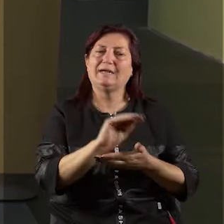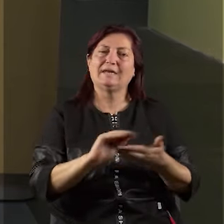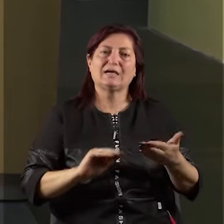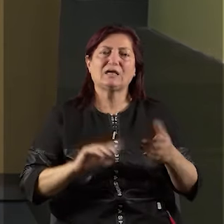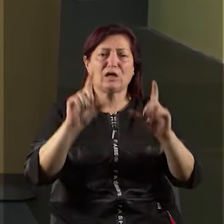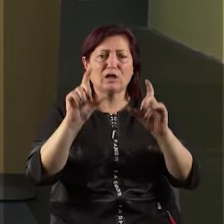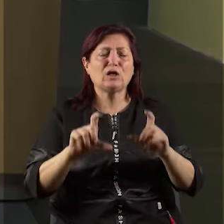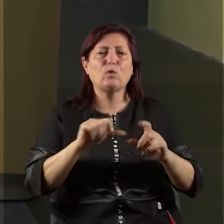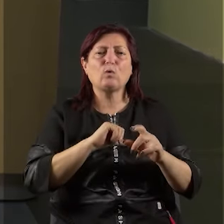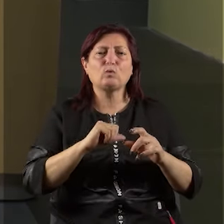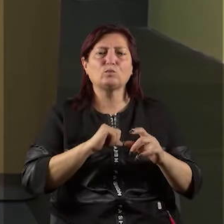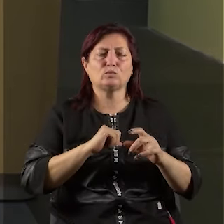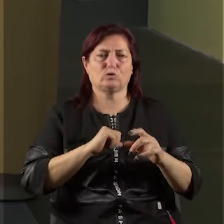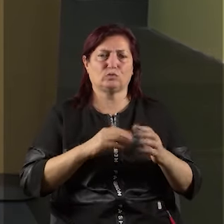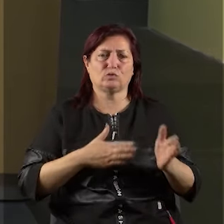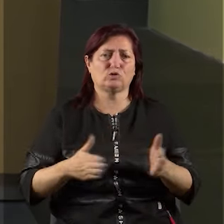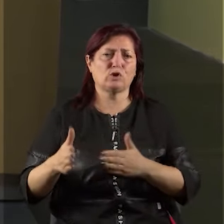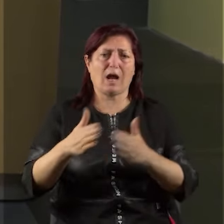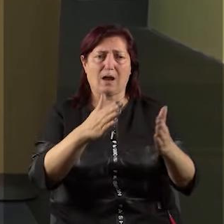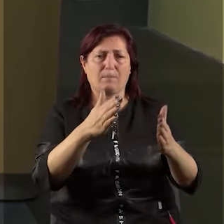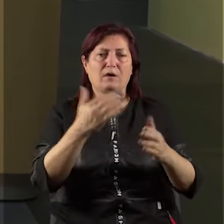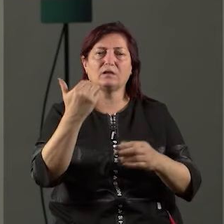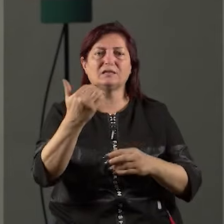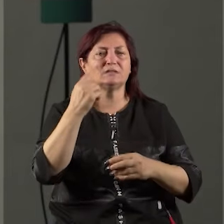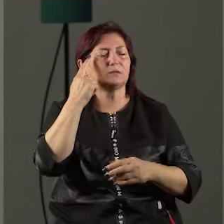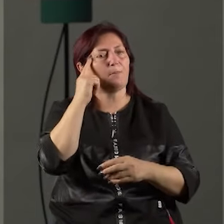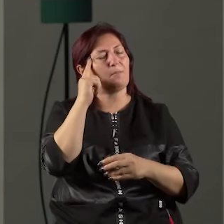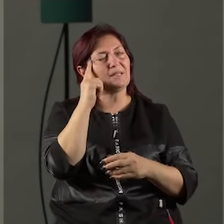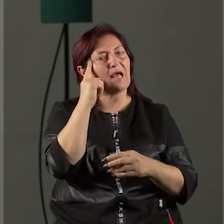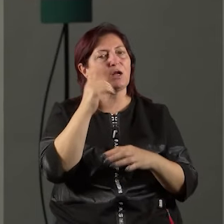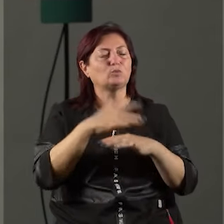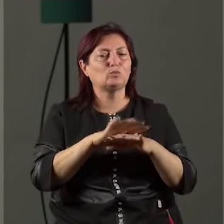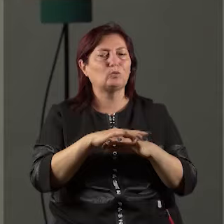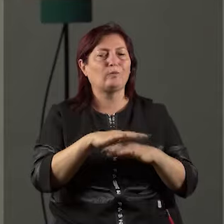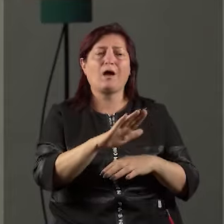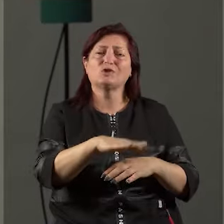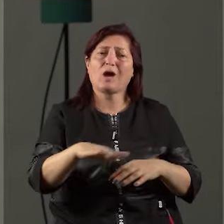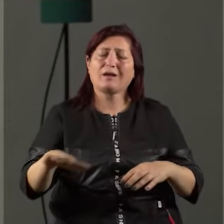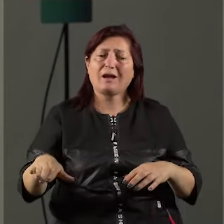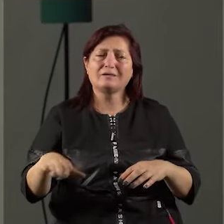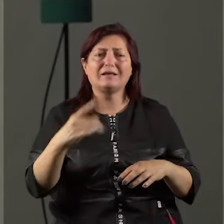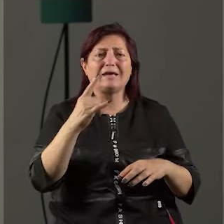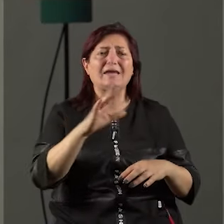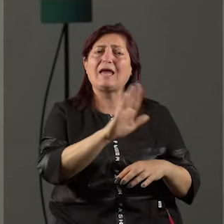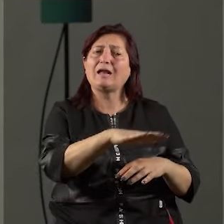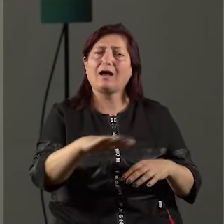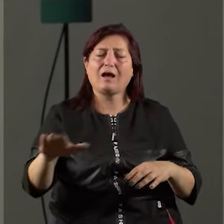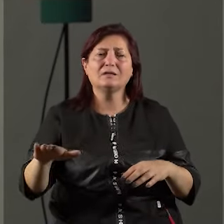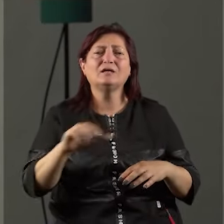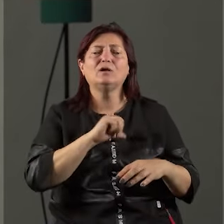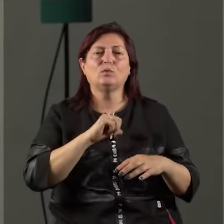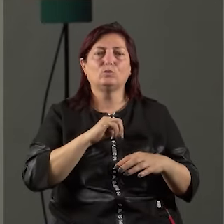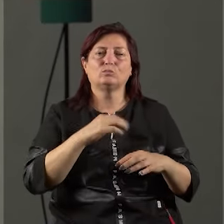ճանապարհը եւ իրենց մտածումները, երեխաների, աշակերտների մտածումները, որ շատ կարեւոր է,